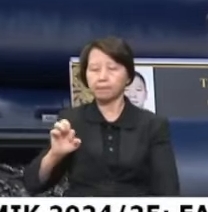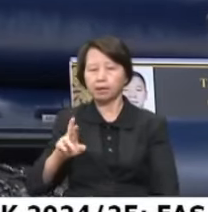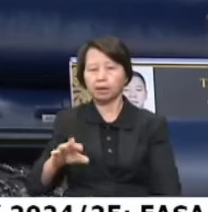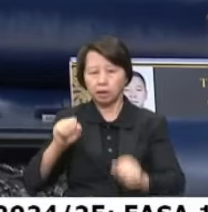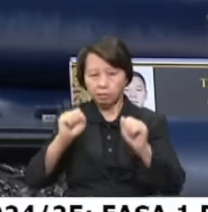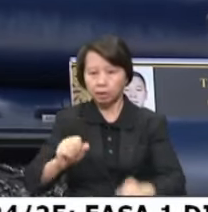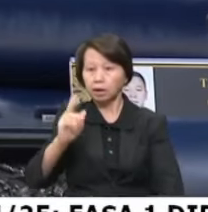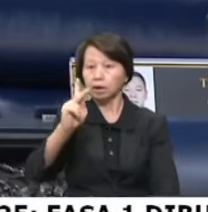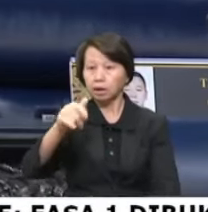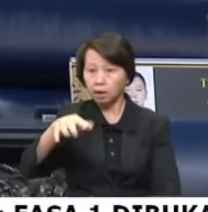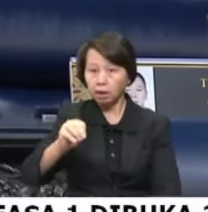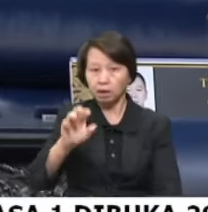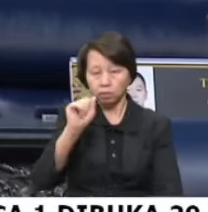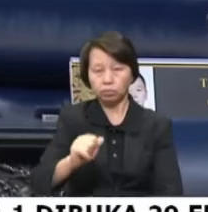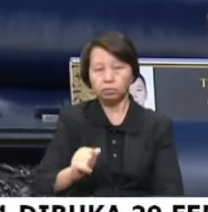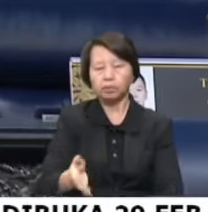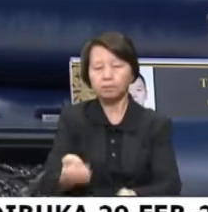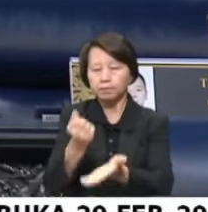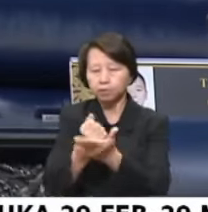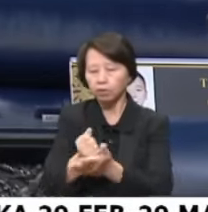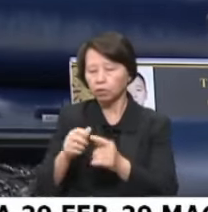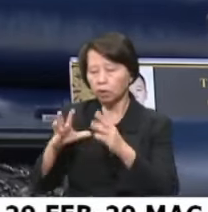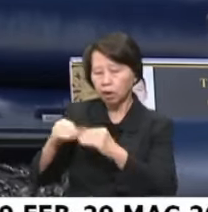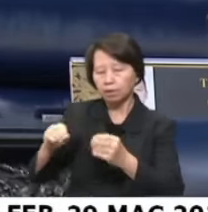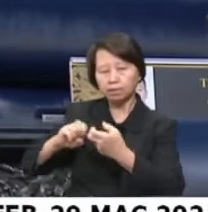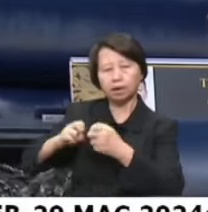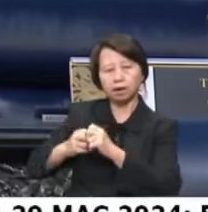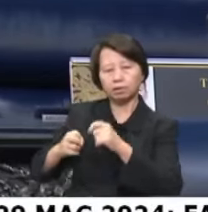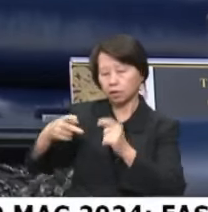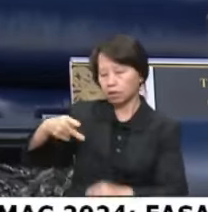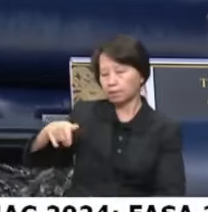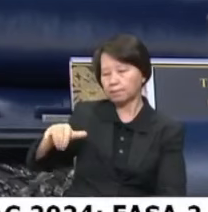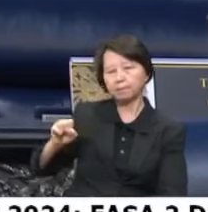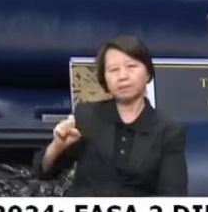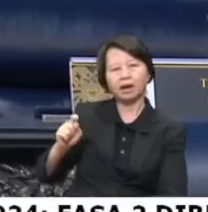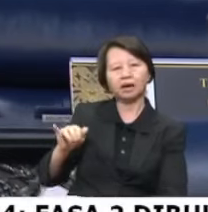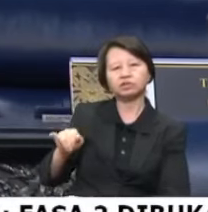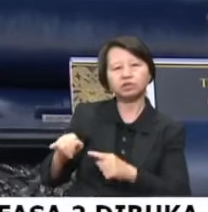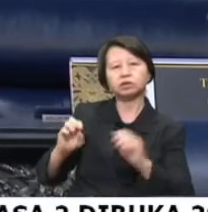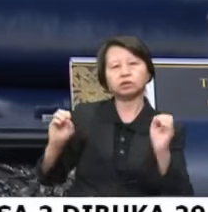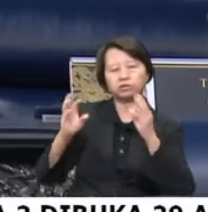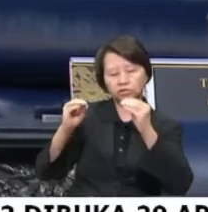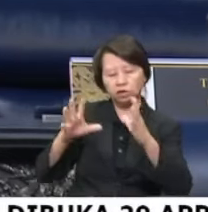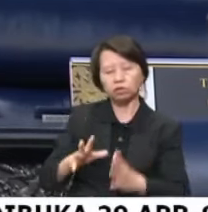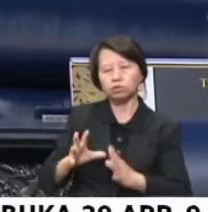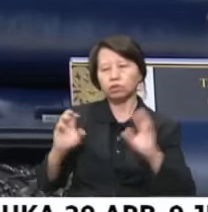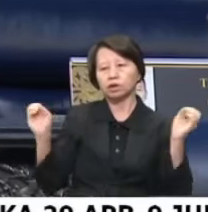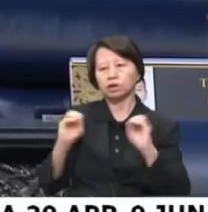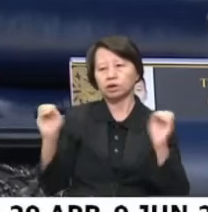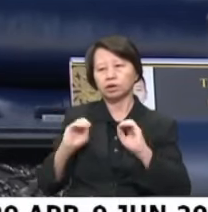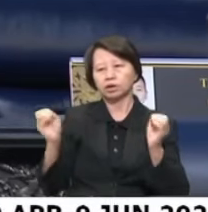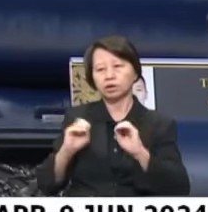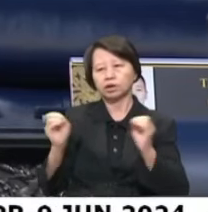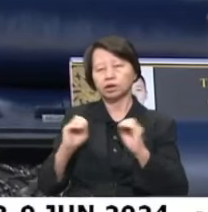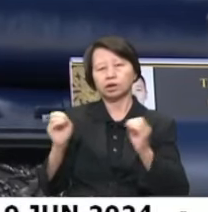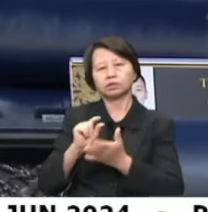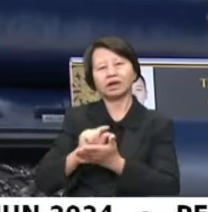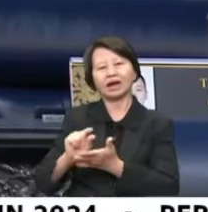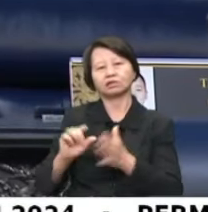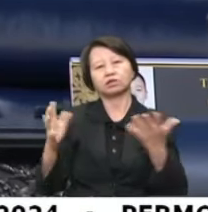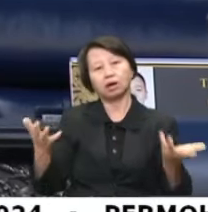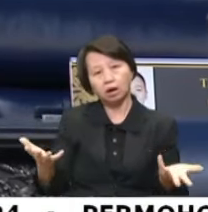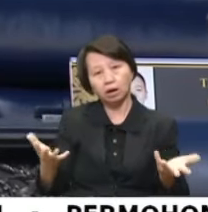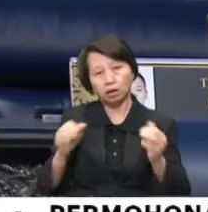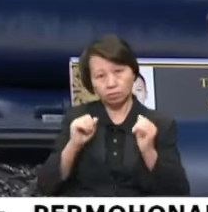tolong selesaikan masalah guru-guru pasti ini yang tak dapat gaji minimum? Terima kasih, Tuan Speaker. Selamat menyambut Hari Raya Aidilfitri. Maaf zahir